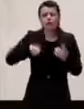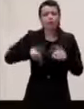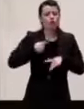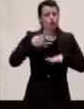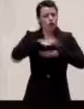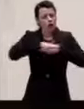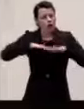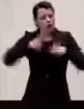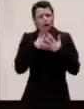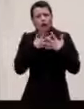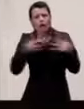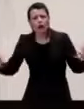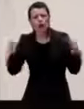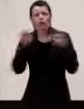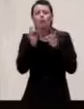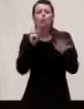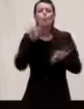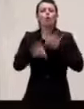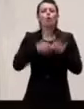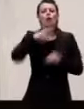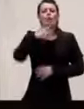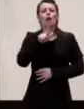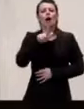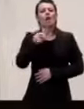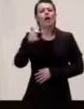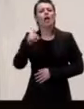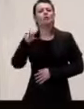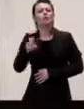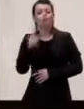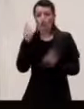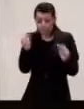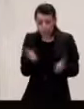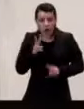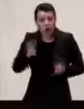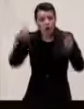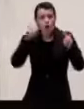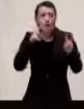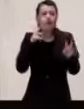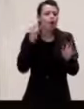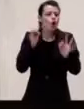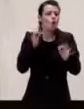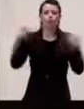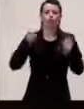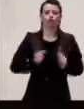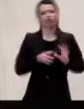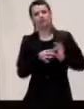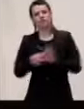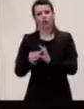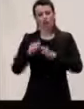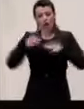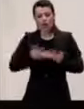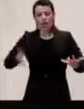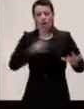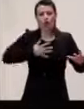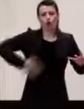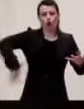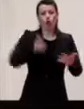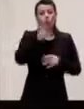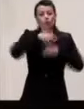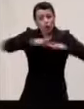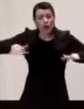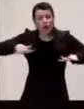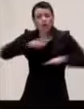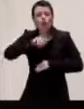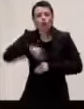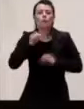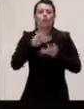palliative, che è un tema di civiltà che diamo alle persone, sul territorio, perché la nostra rete lavora sul territorio, parte dagli